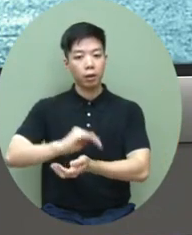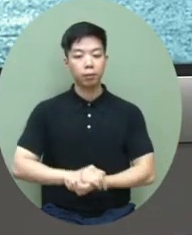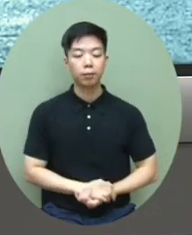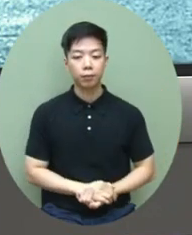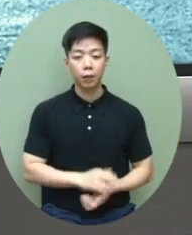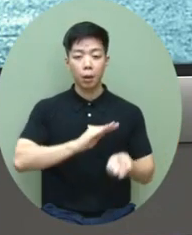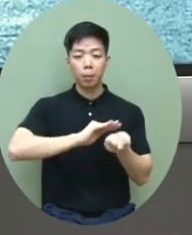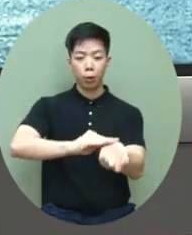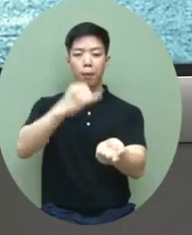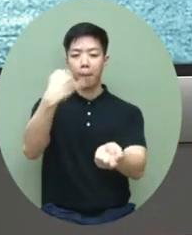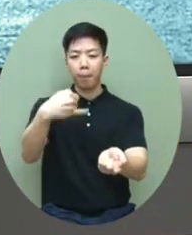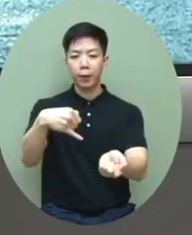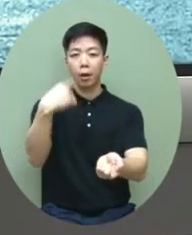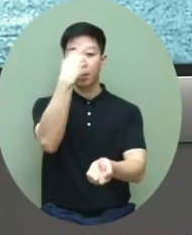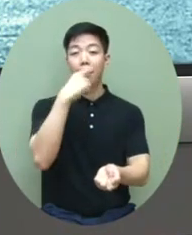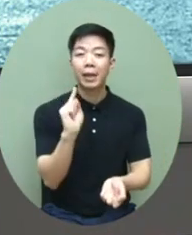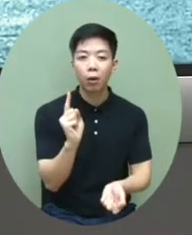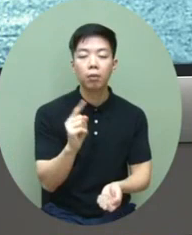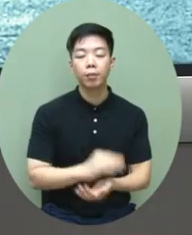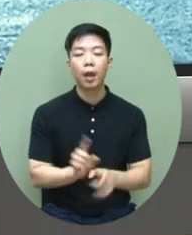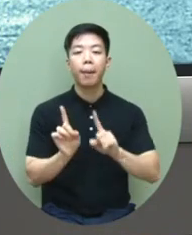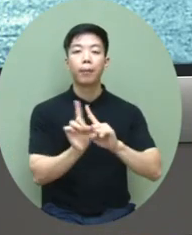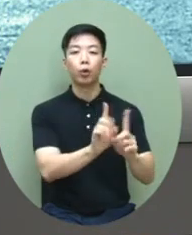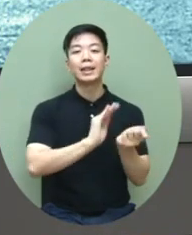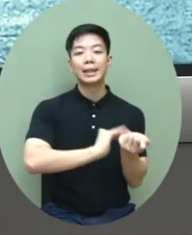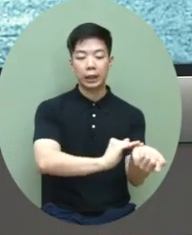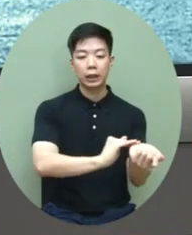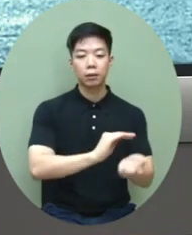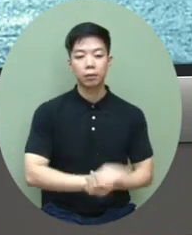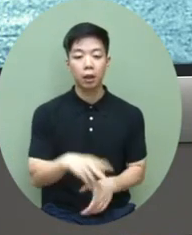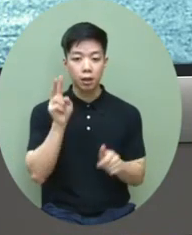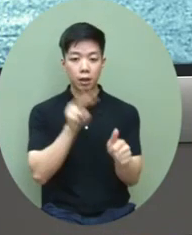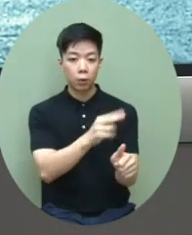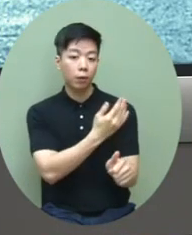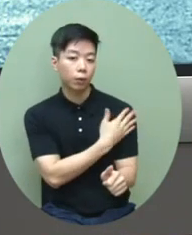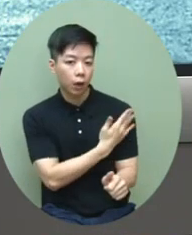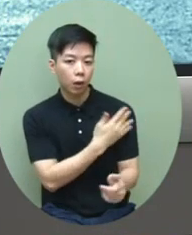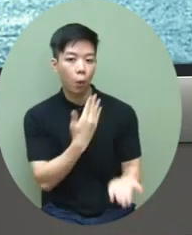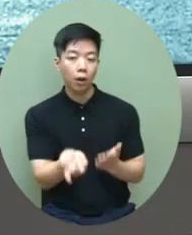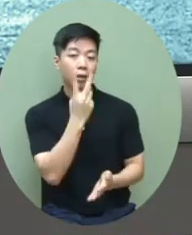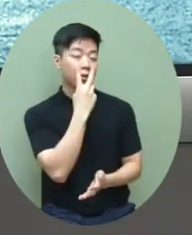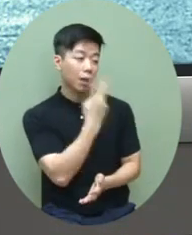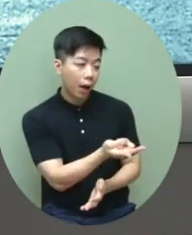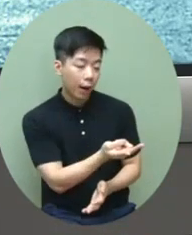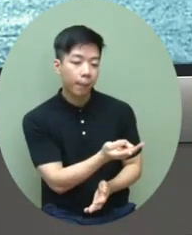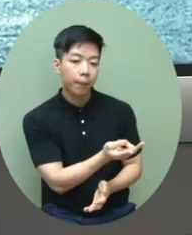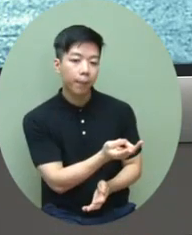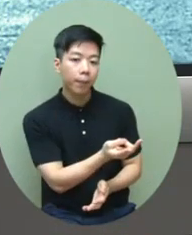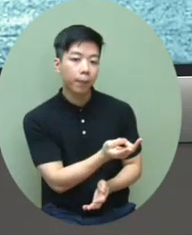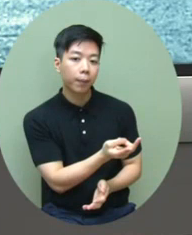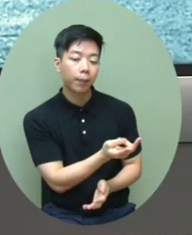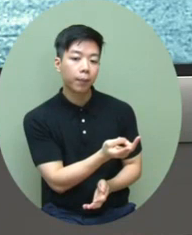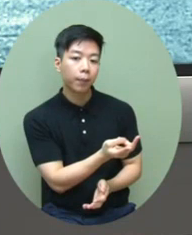係唔可以咧？就係、是、譬如陪診啦嚇，譬如佢係照顧者啦。或者探訪者咧，其實我哋就唔會